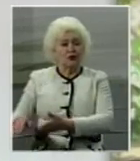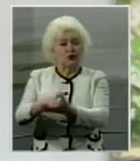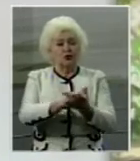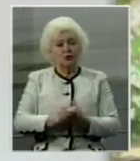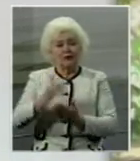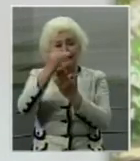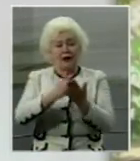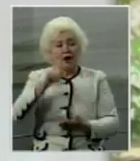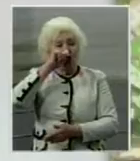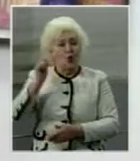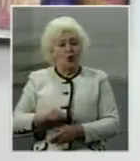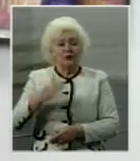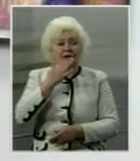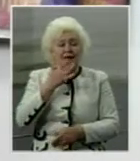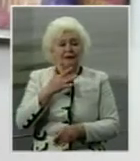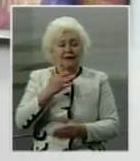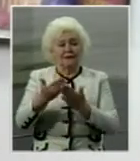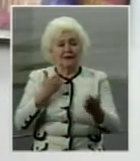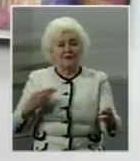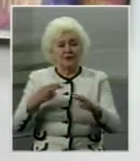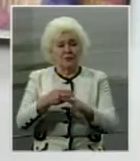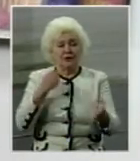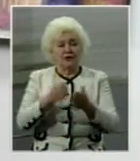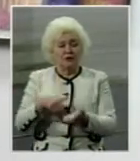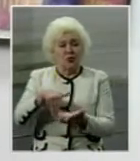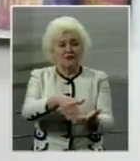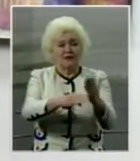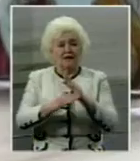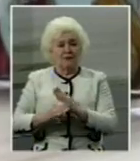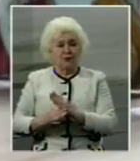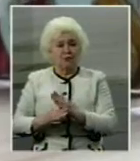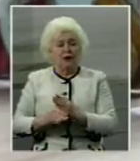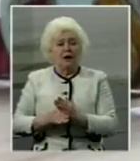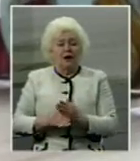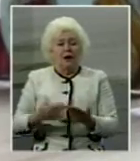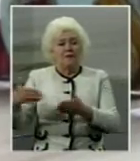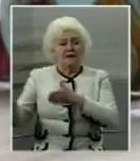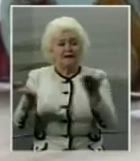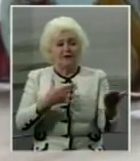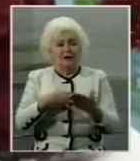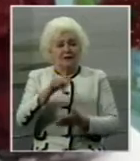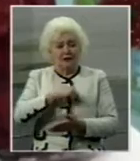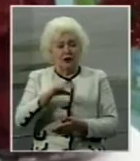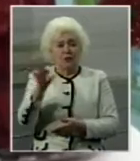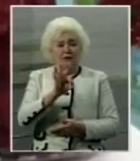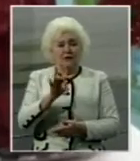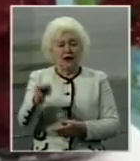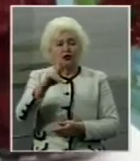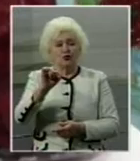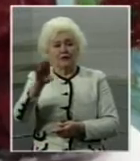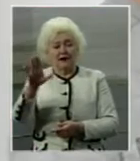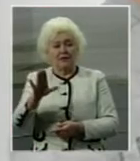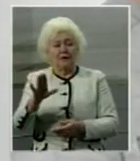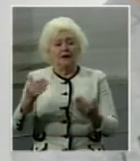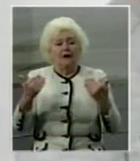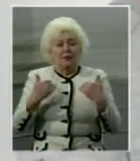програми. «Українська нація від бар'єрів до взаємодопомоги». Представляє сьогодні свої роботи і Олександр Дурнєв.